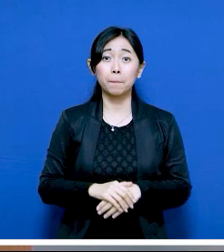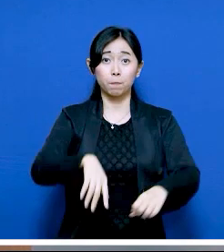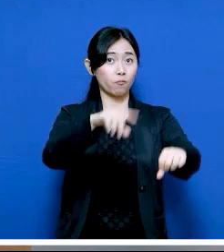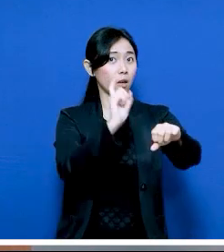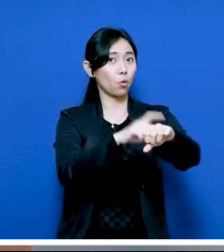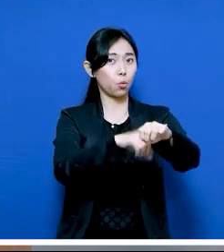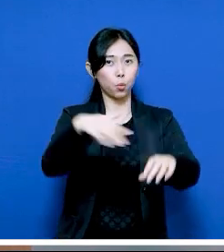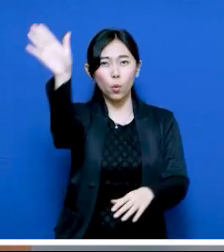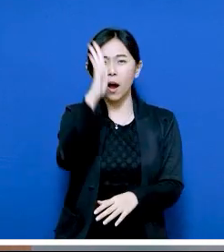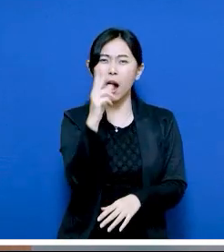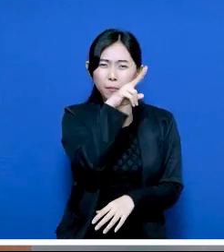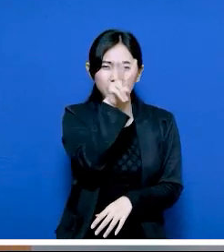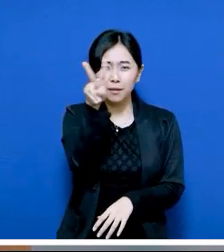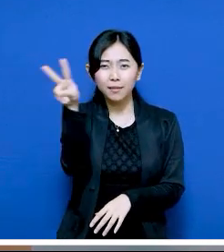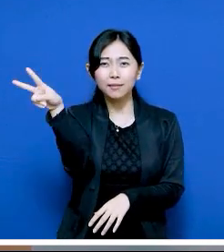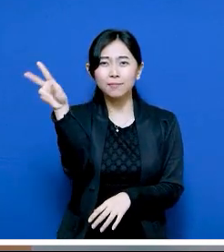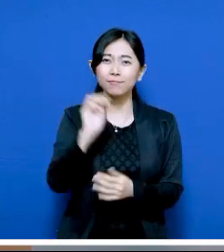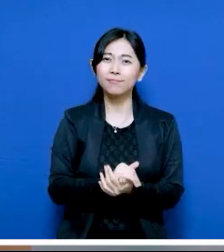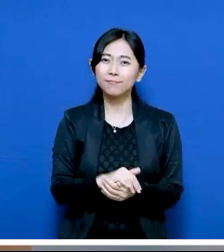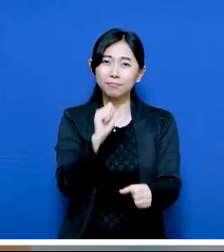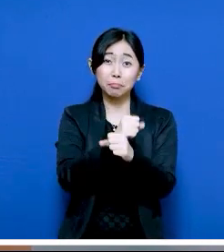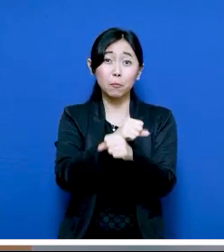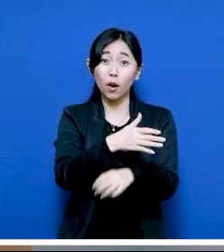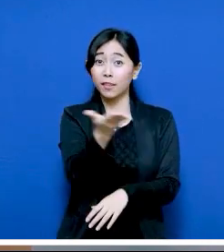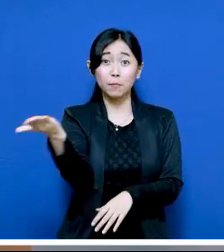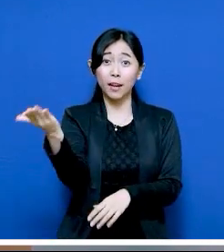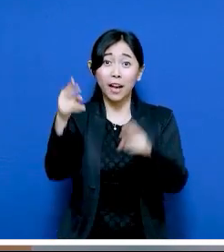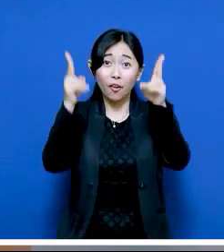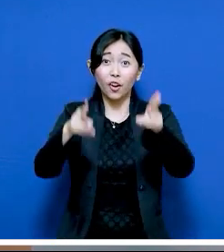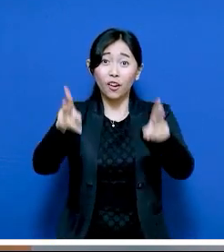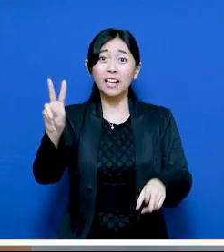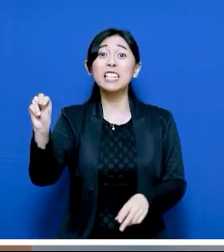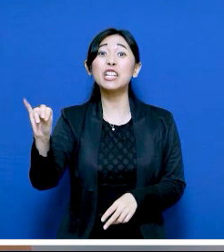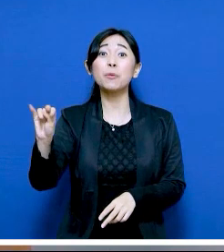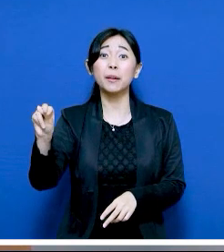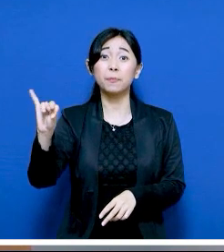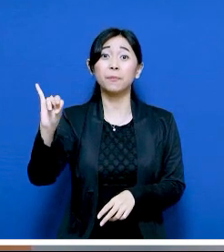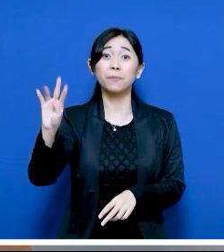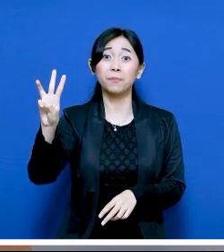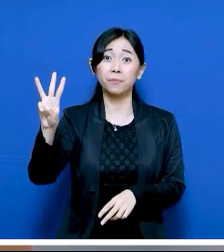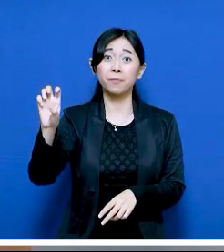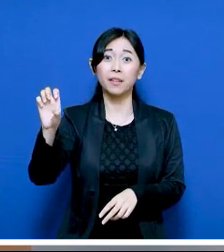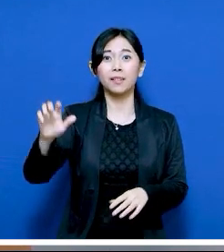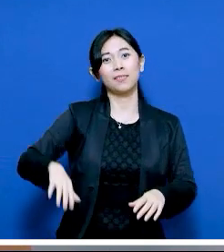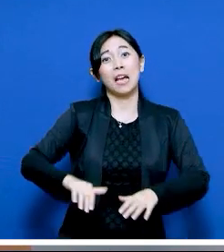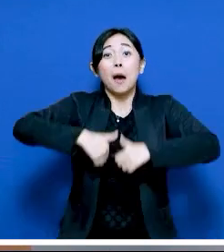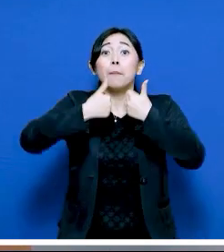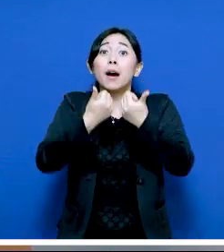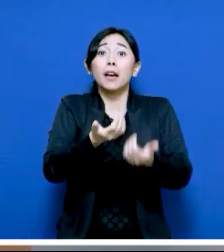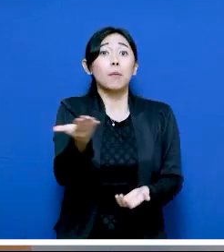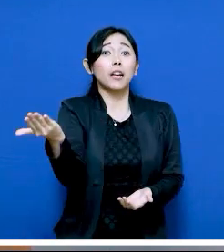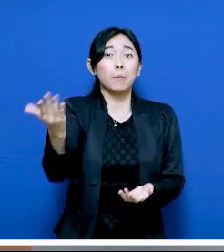Ketika Allah melihat perbuatan mereka itu, yakni bagaimana